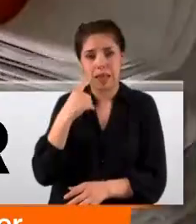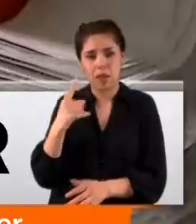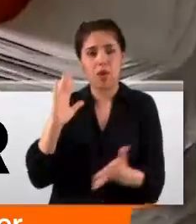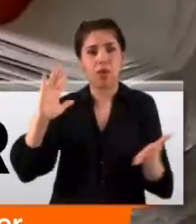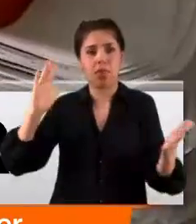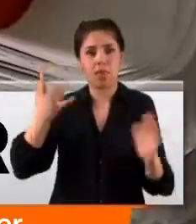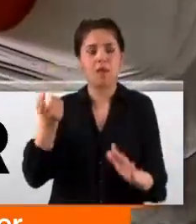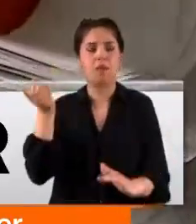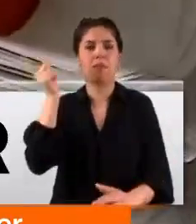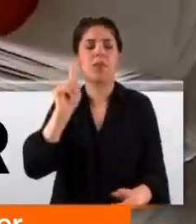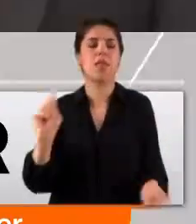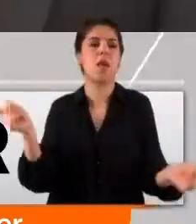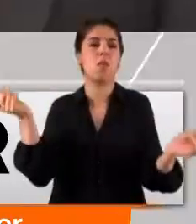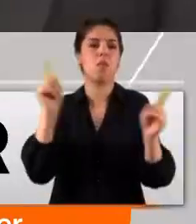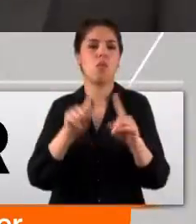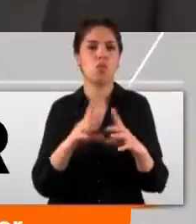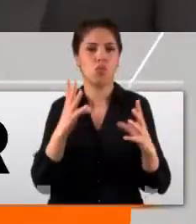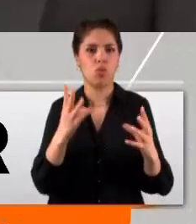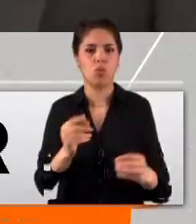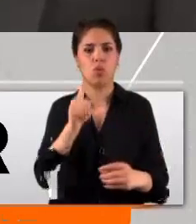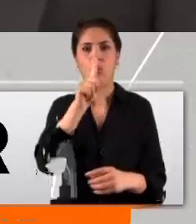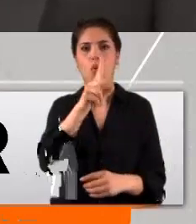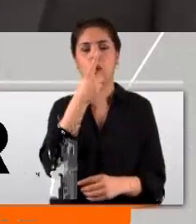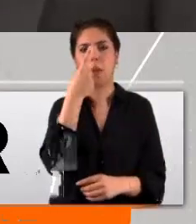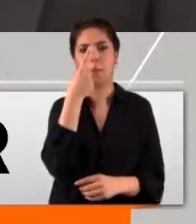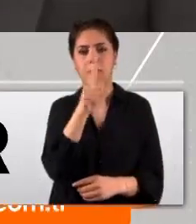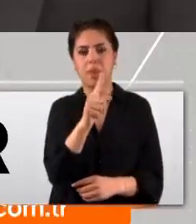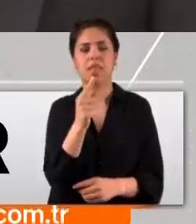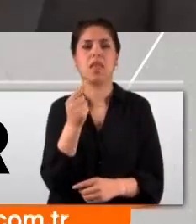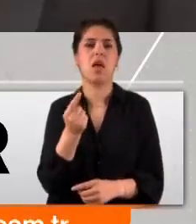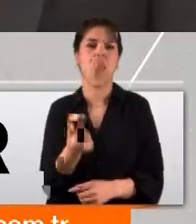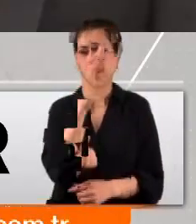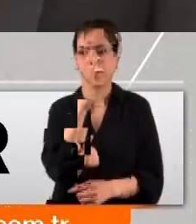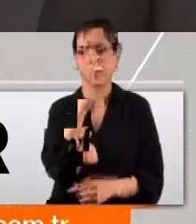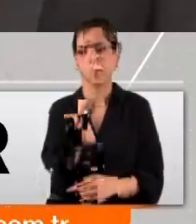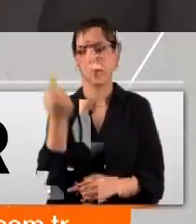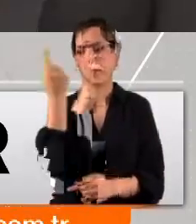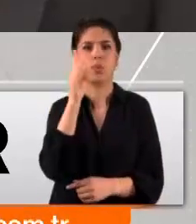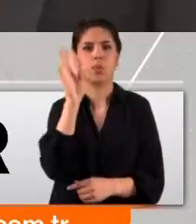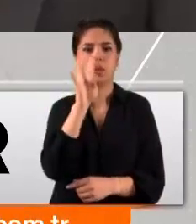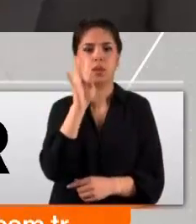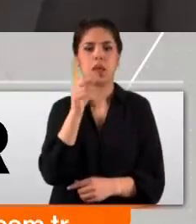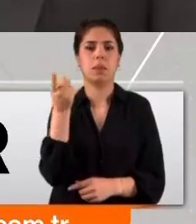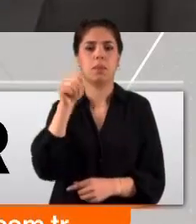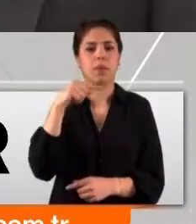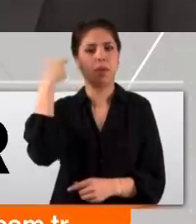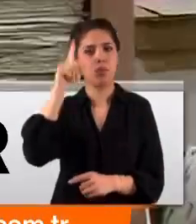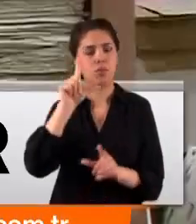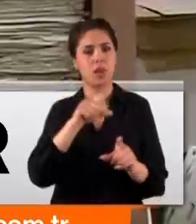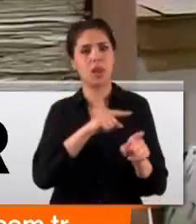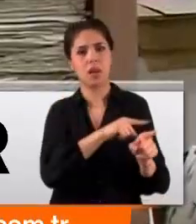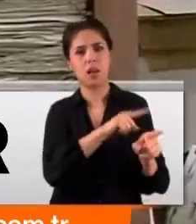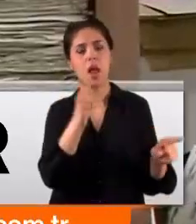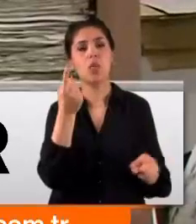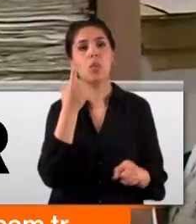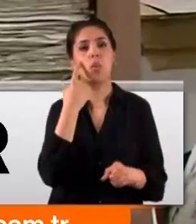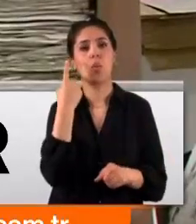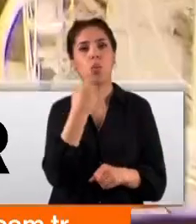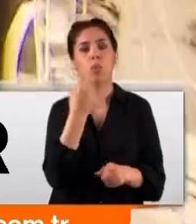taraflar tekrar bir araya geldi. 12 bin lira taban ücreti düşük bir ücret. Yani %40'ı da bir daha gözden geçirmeleri gerekiyor.